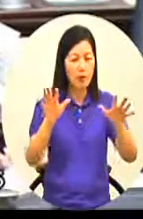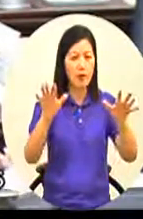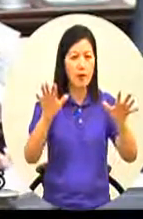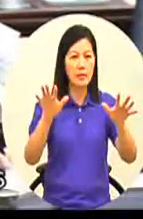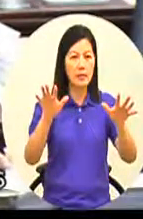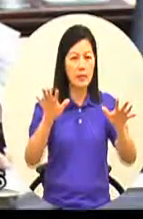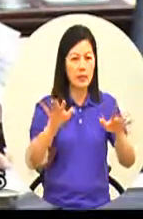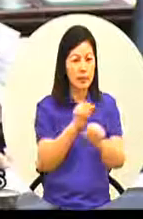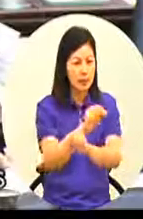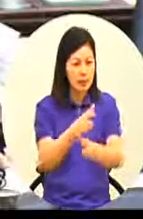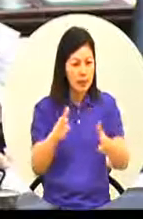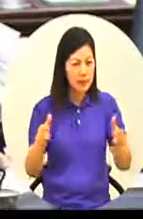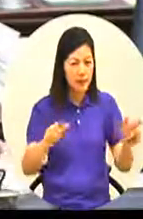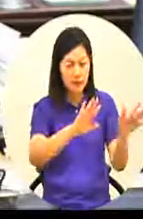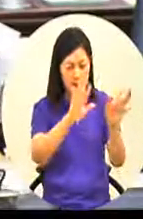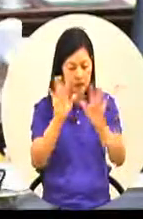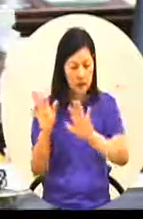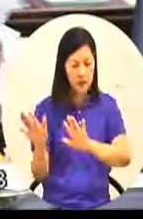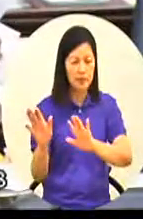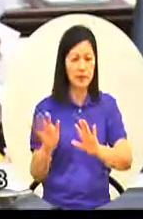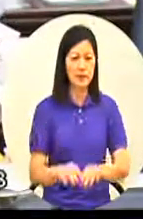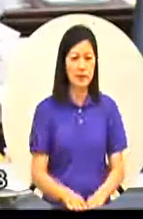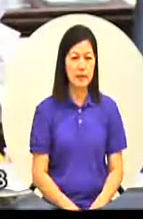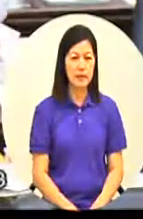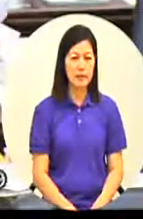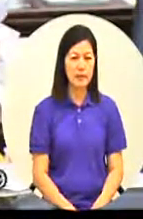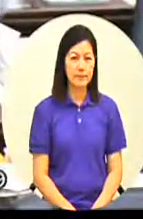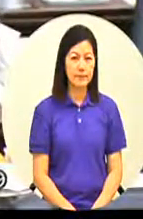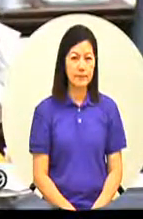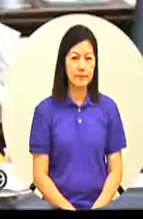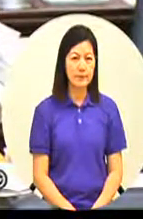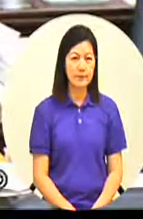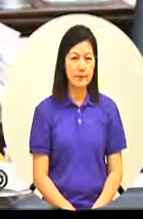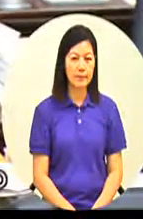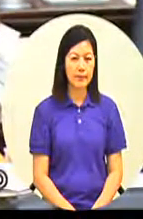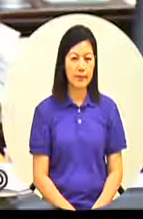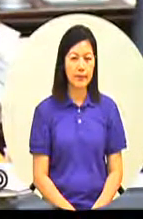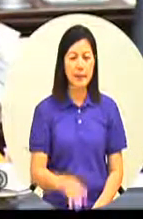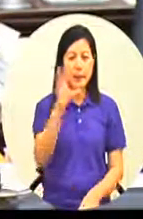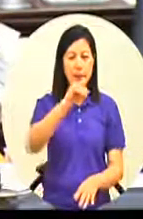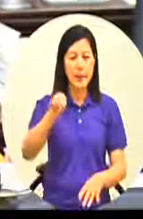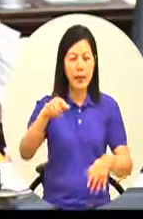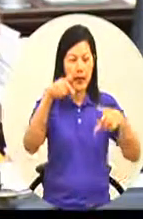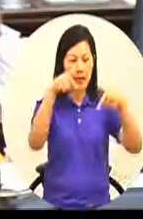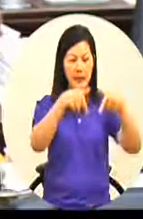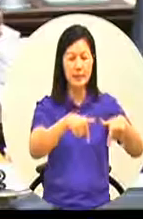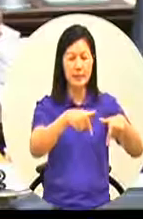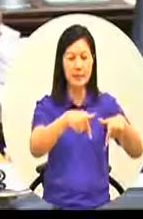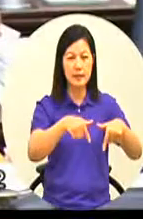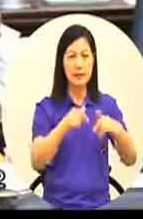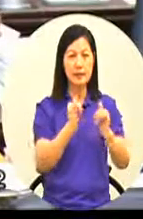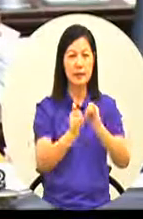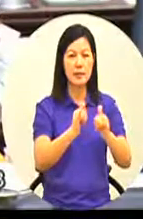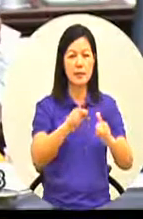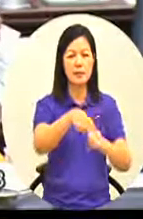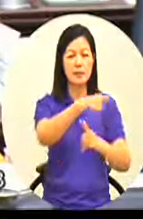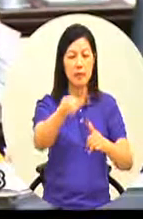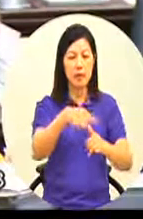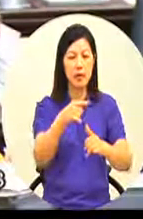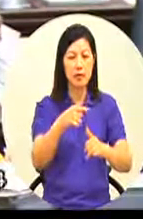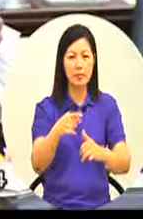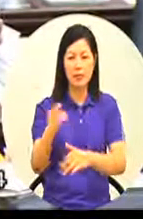多不一样的样态哦。那从巴西来说，他是强调人民要从政府